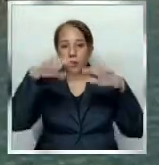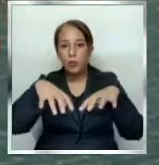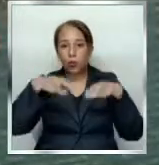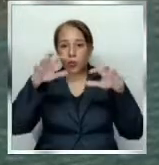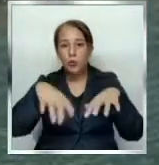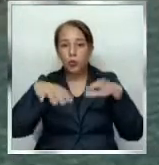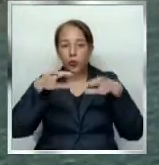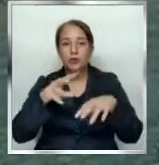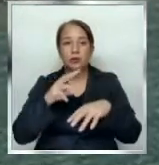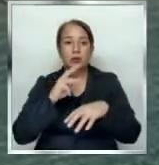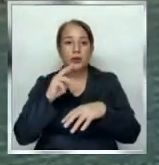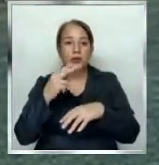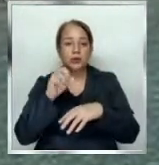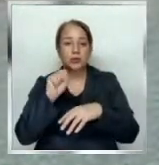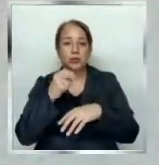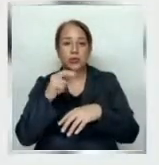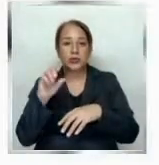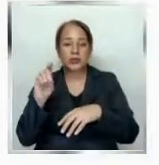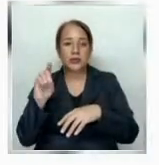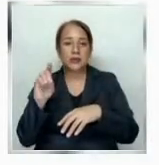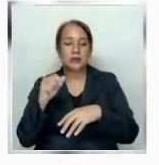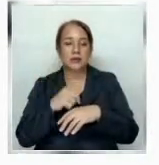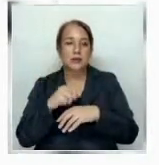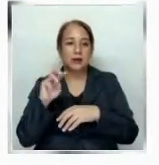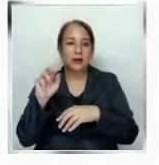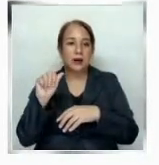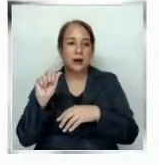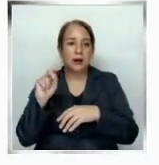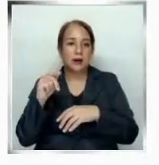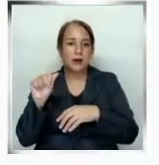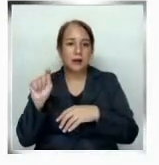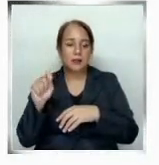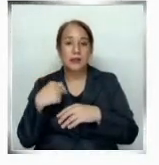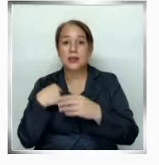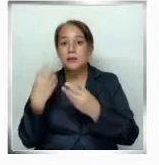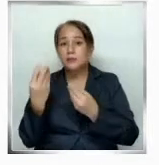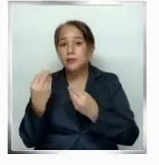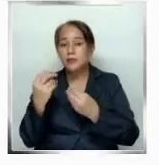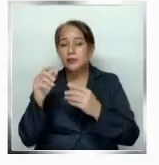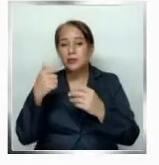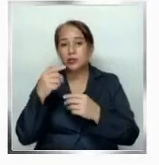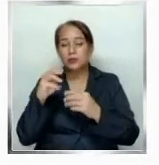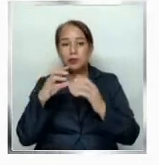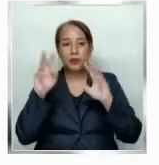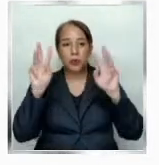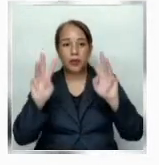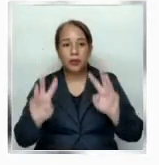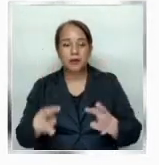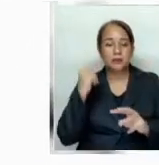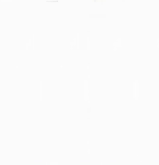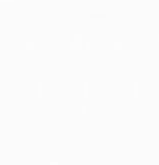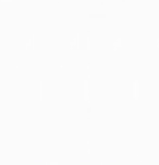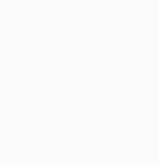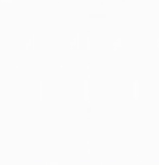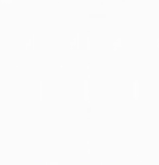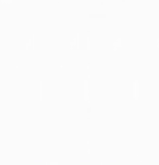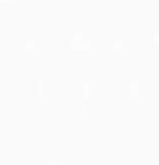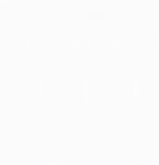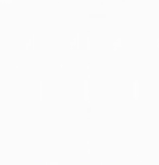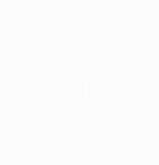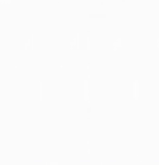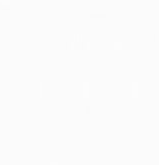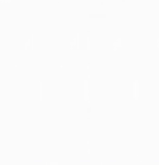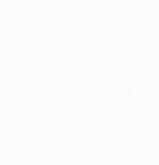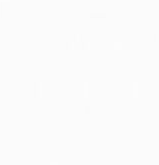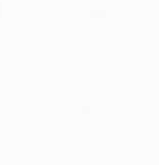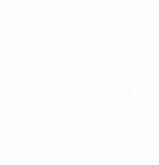watershed ng Angat Dam. Yan ang latest mula sa GMA Weather. Ako po si Nathaniel Cruz, magplano para sigurado. Ito ang GMA